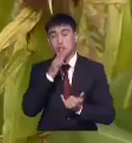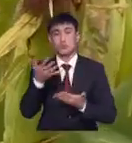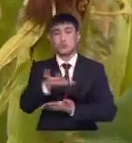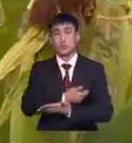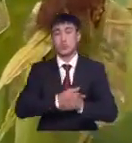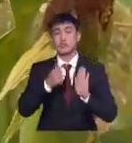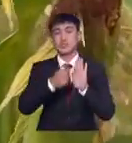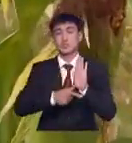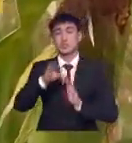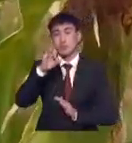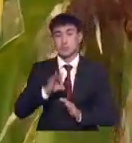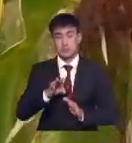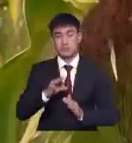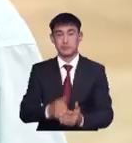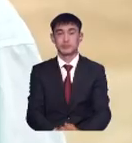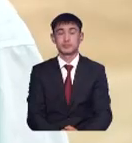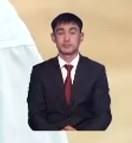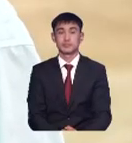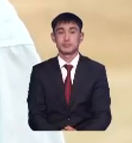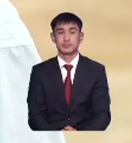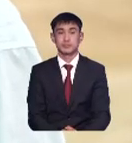собрано 70% урожая.